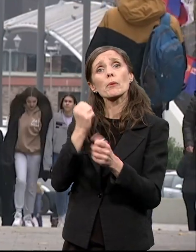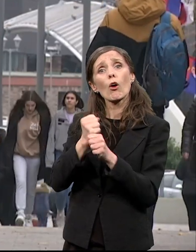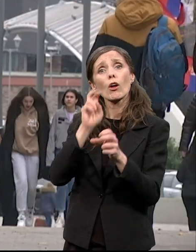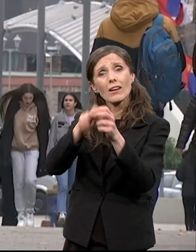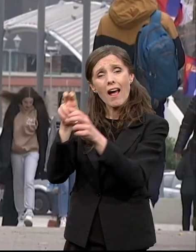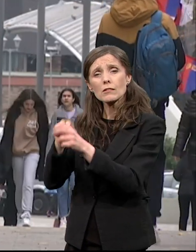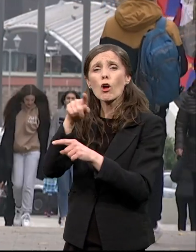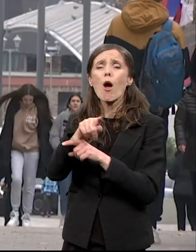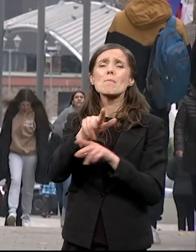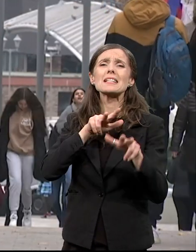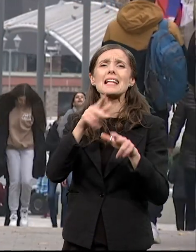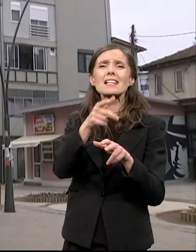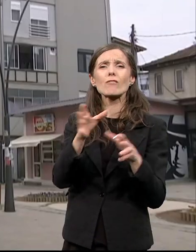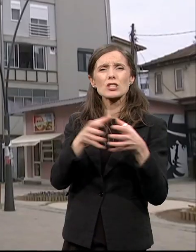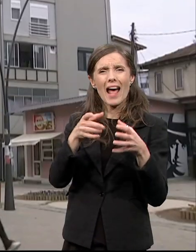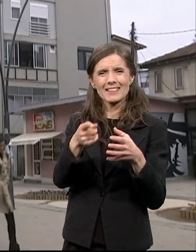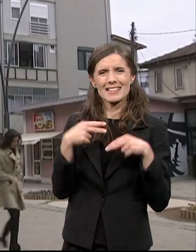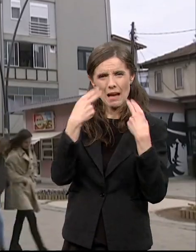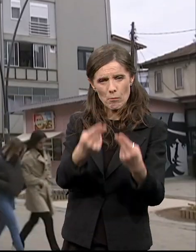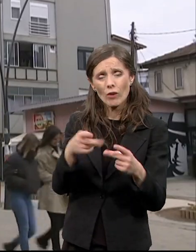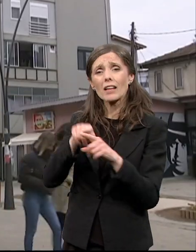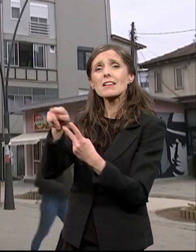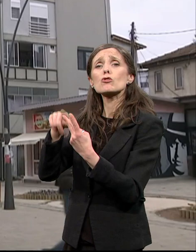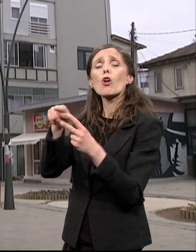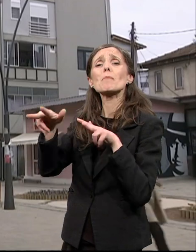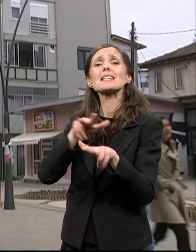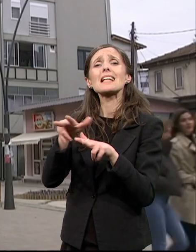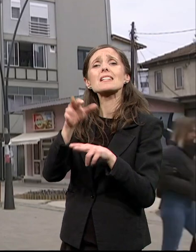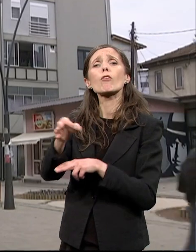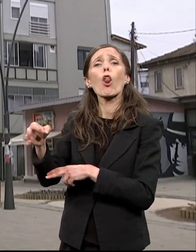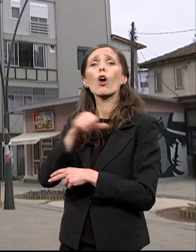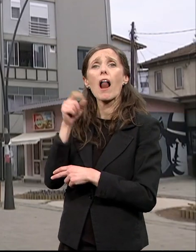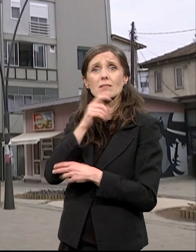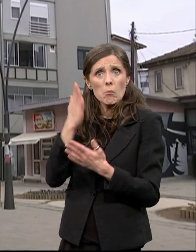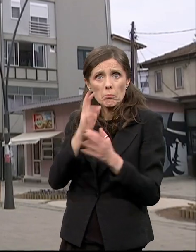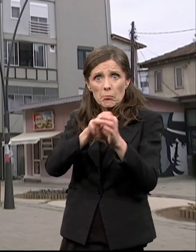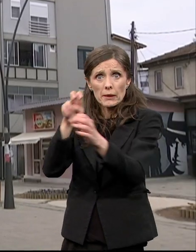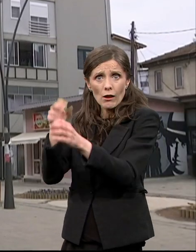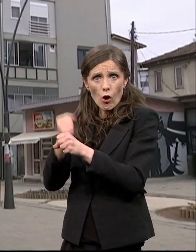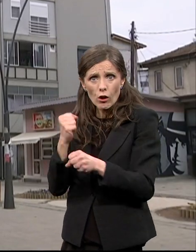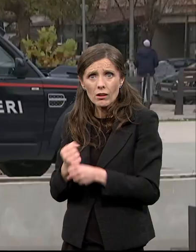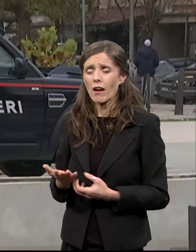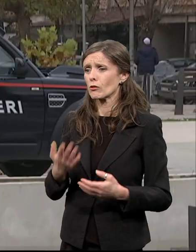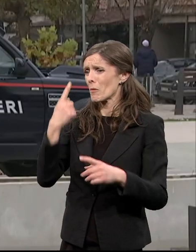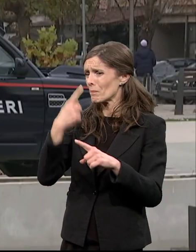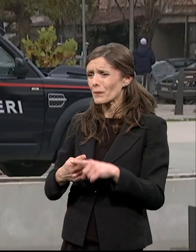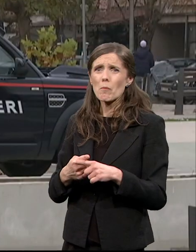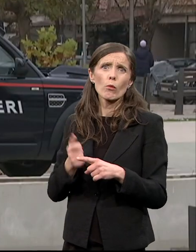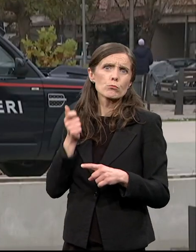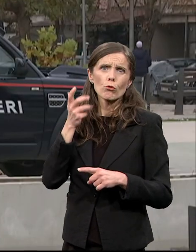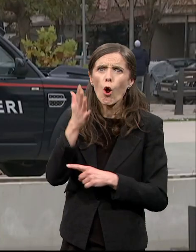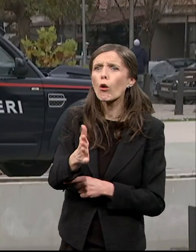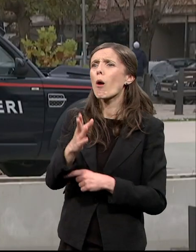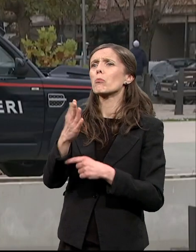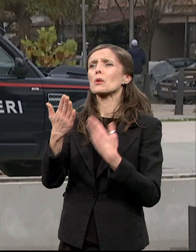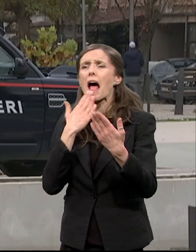za zajednice i povratak i u Ministarstvu za lokalnu samoupravu. Bio je na desetinama raznih sastanaka,